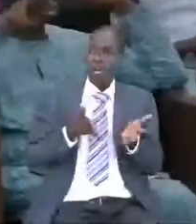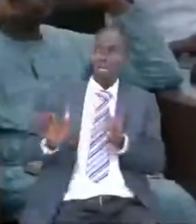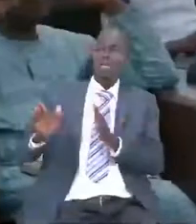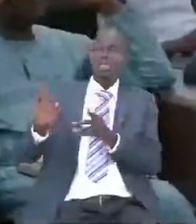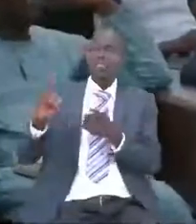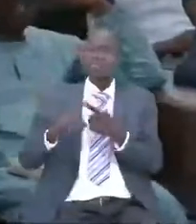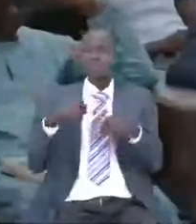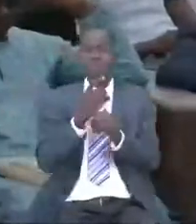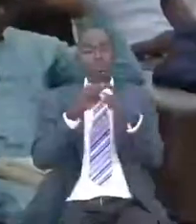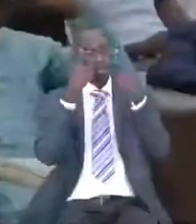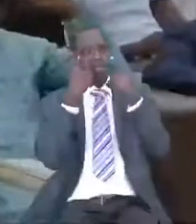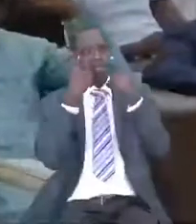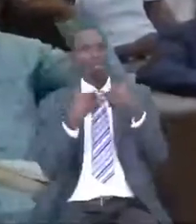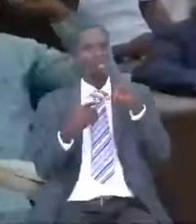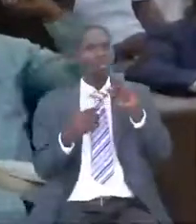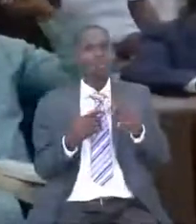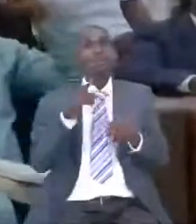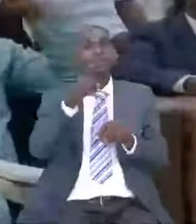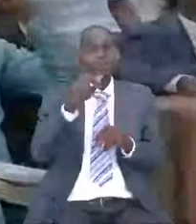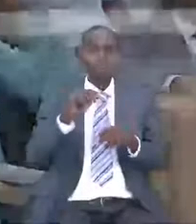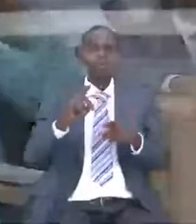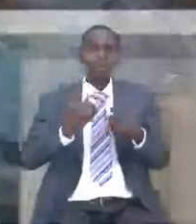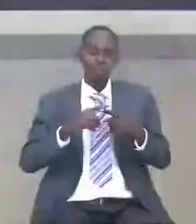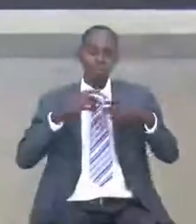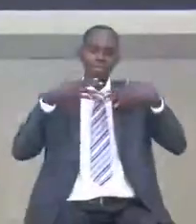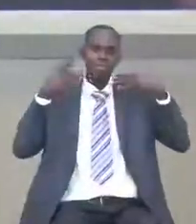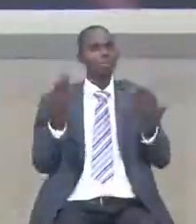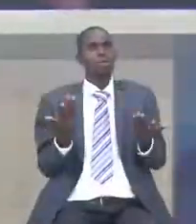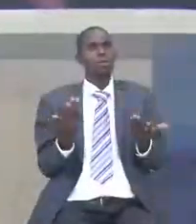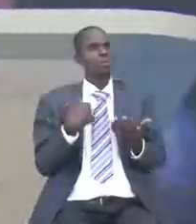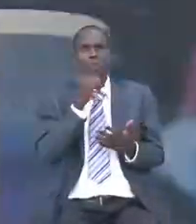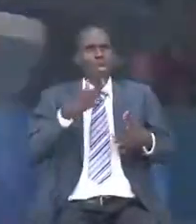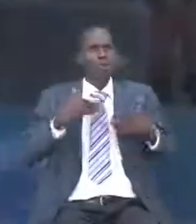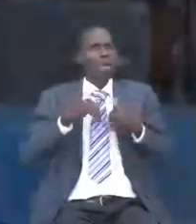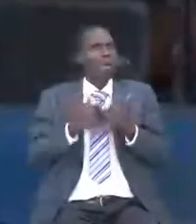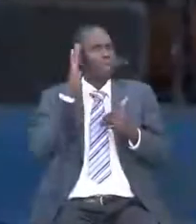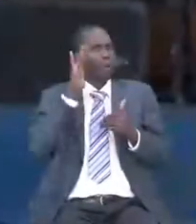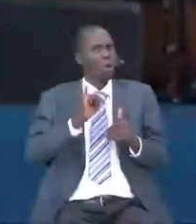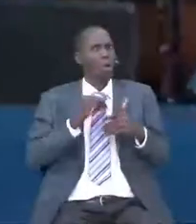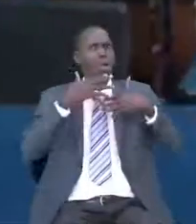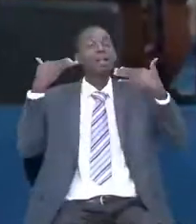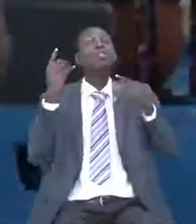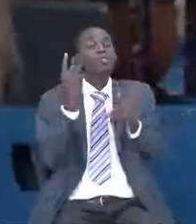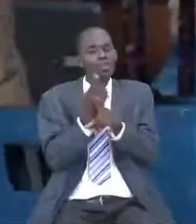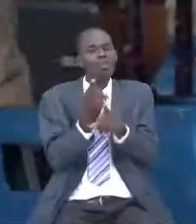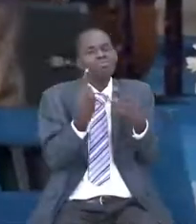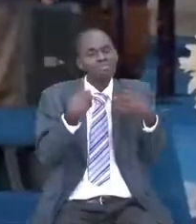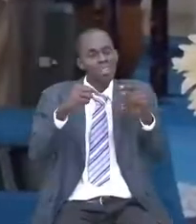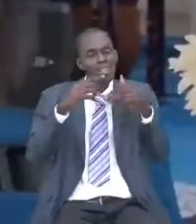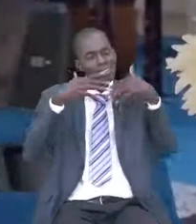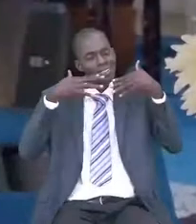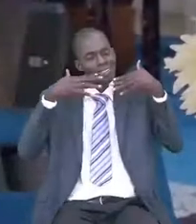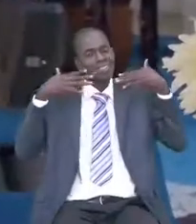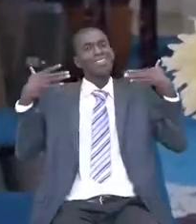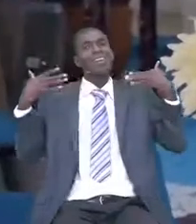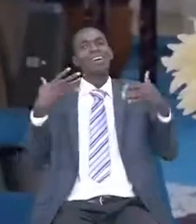le sourire sera artificiel. Quand tu commences, oh, tu te donnes un bon sourire et dire,